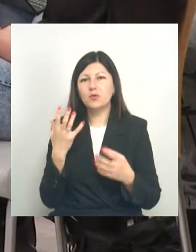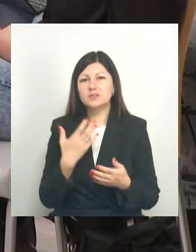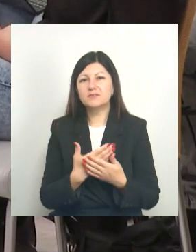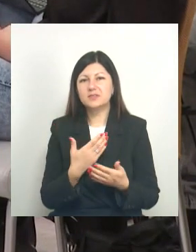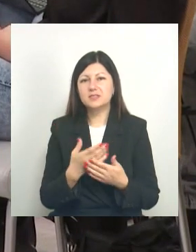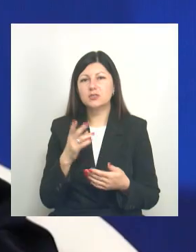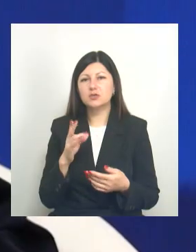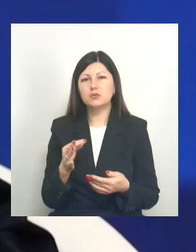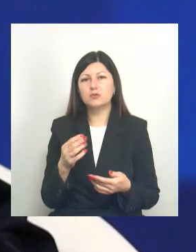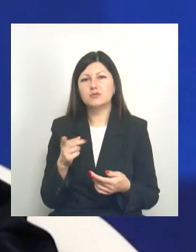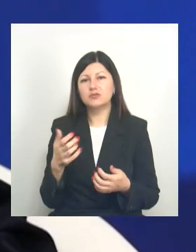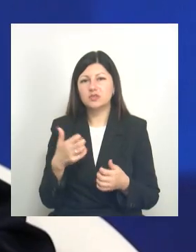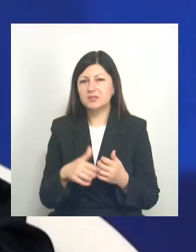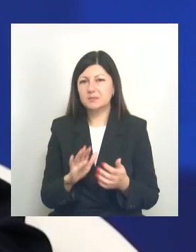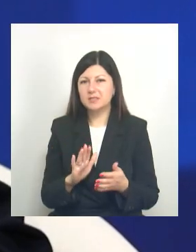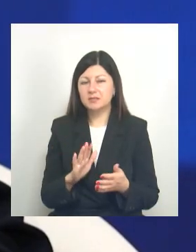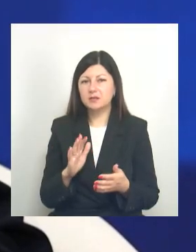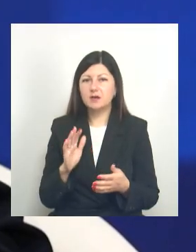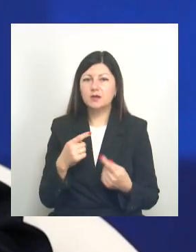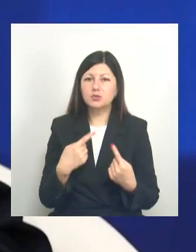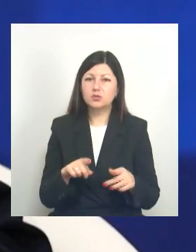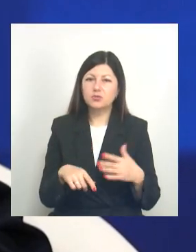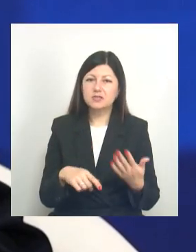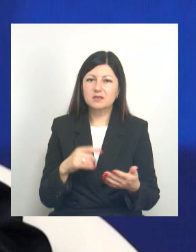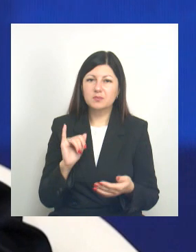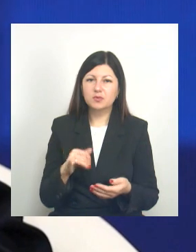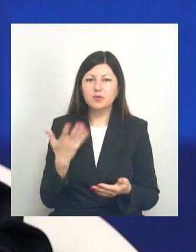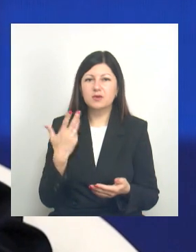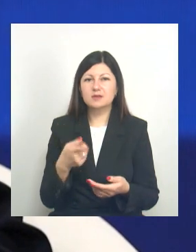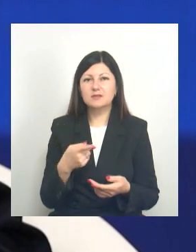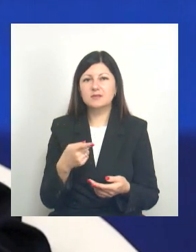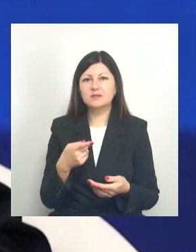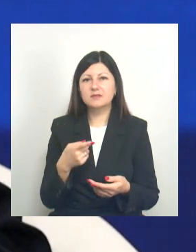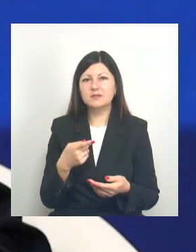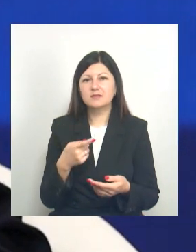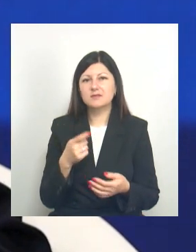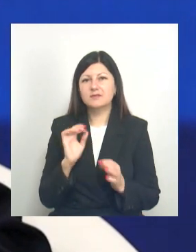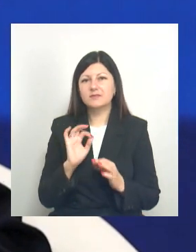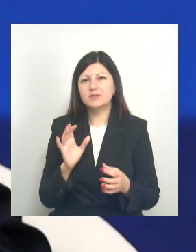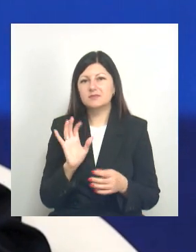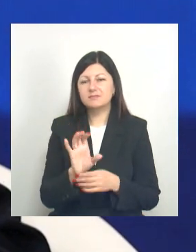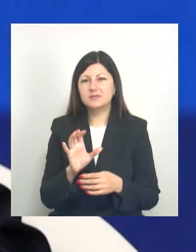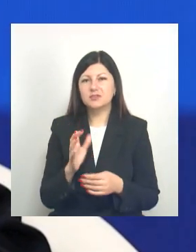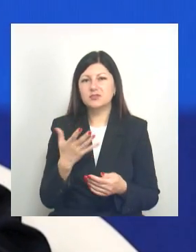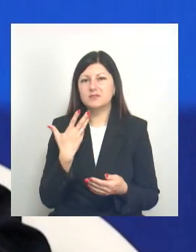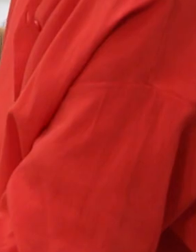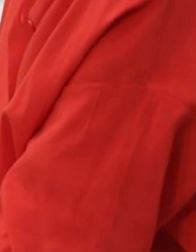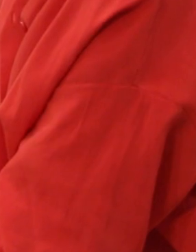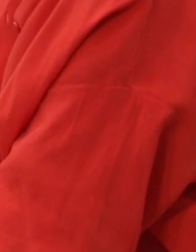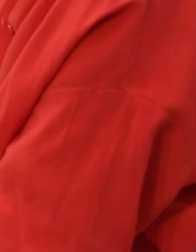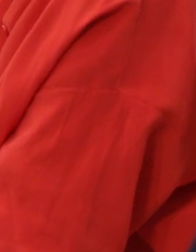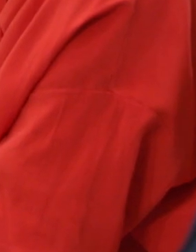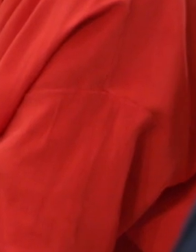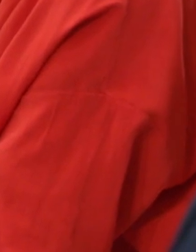безразлично. А с другой стороны, плохо, когда ты высказываешь в отношении своих, например, подчиненных. Или,